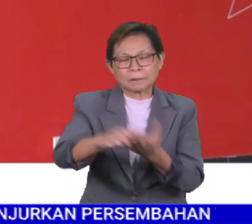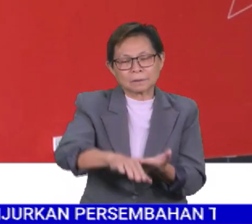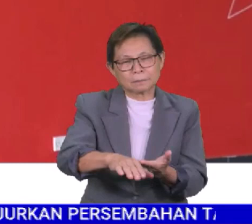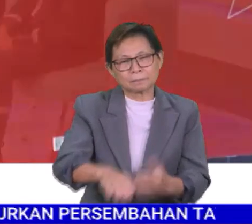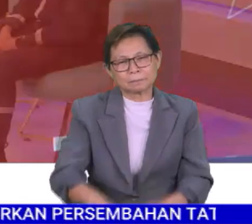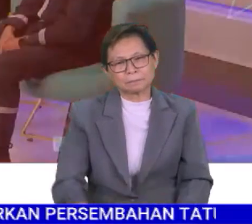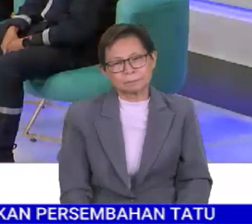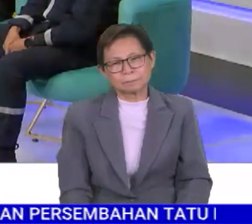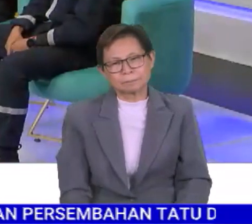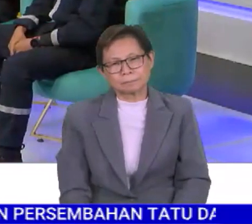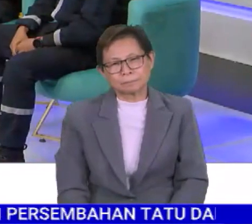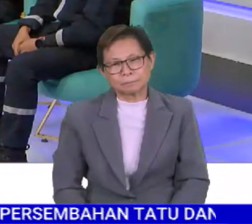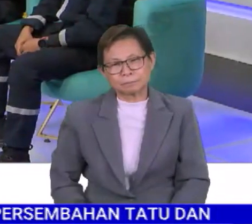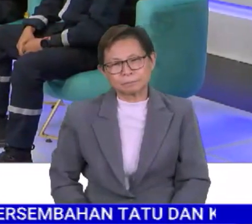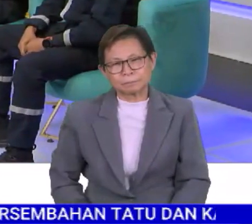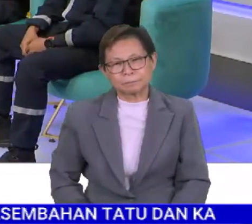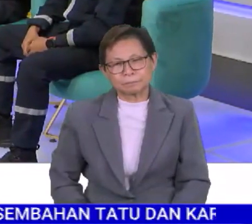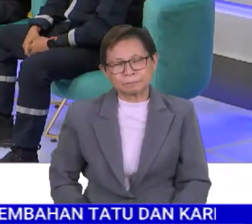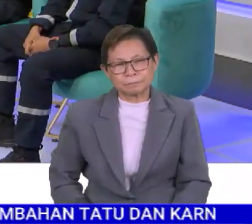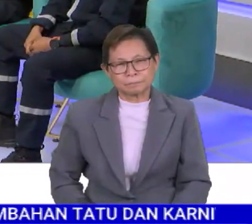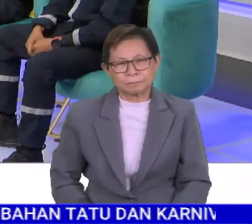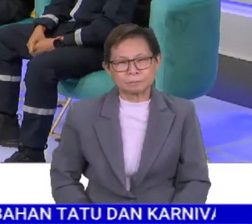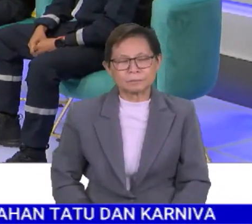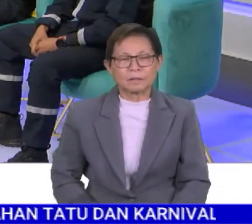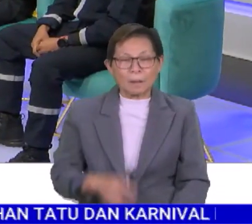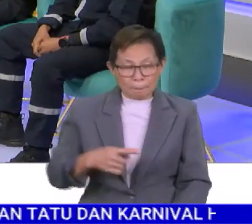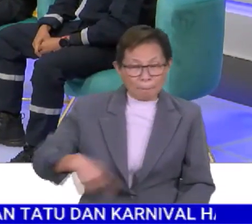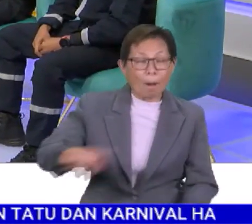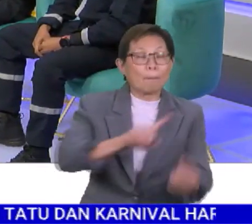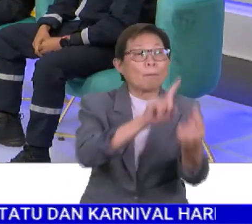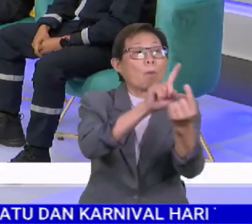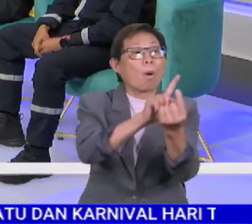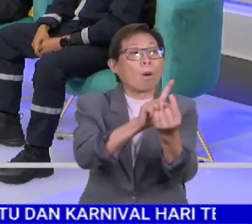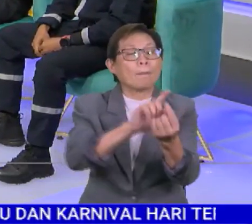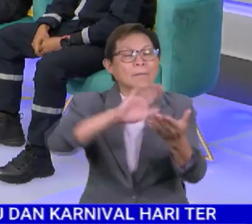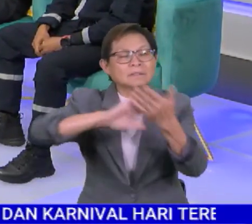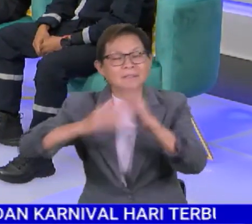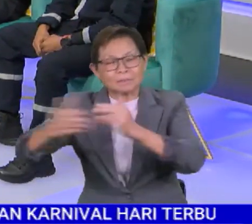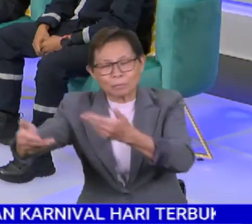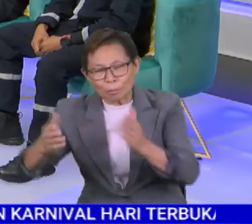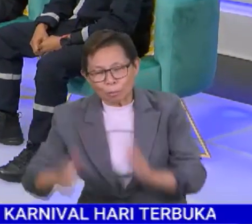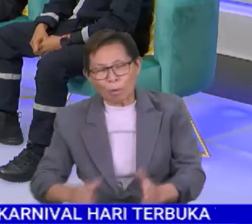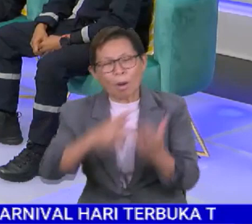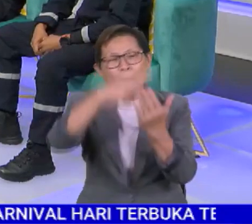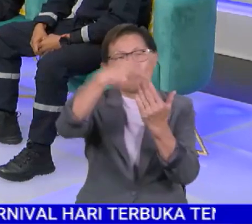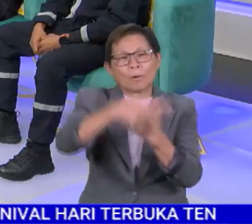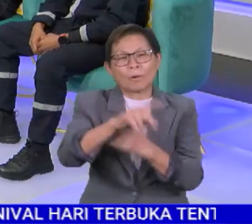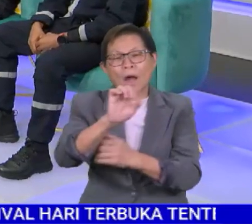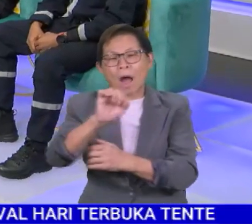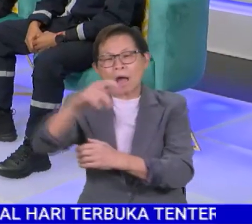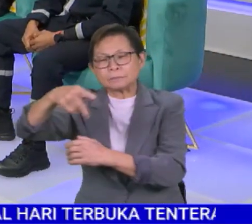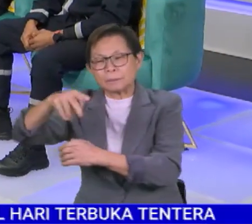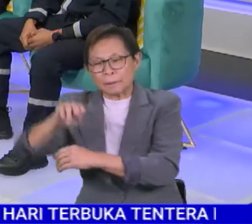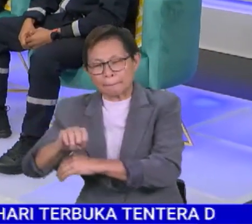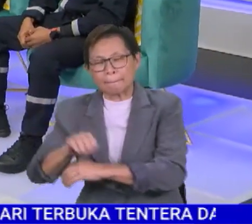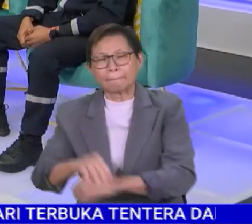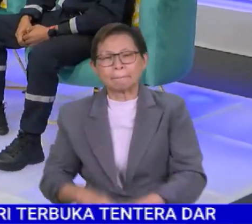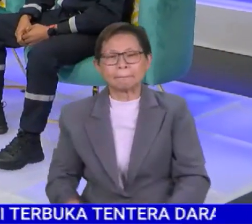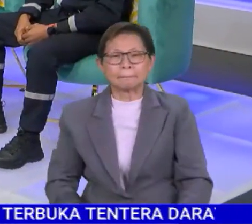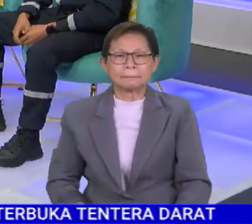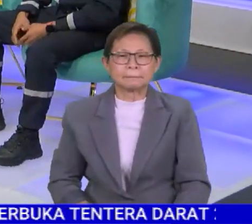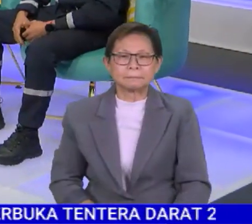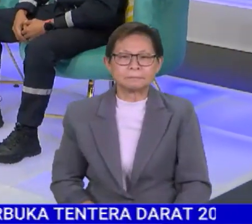inilah. Menyanjung pengorbanan wira pasukan. Mereka ditemui selepas menjadi tetamu program Selamat Pagi Malaysia.